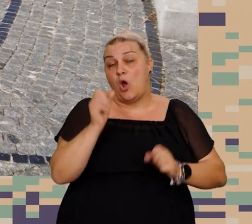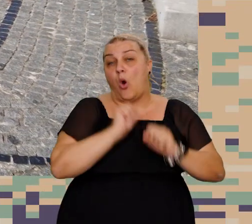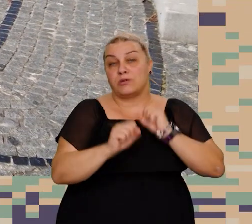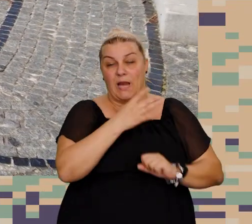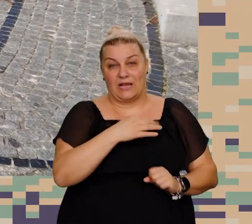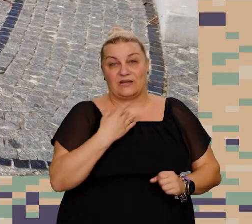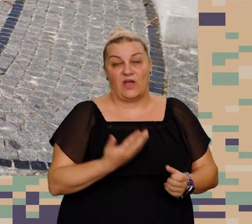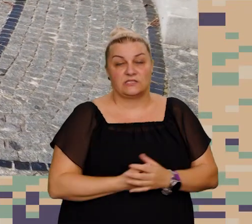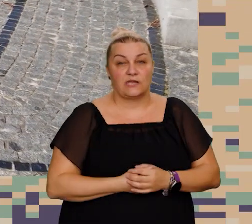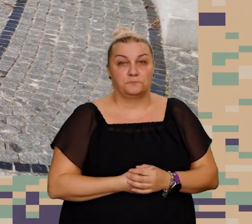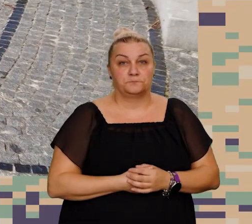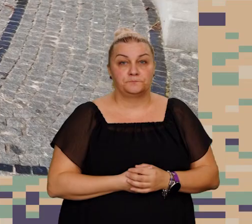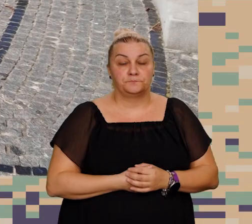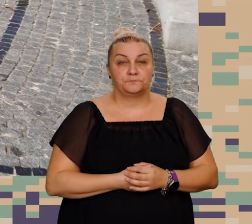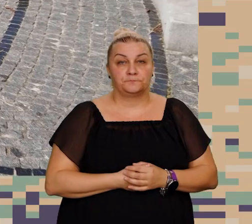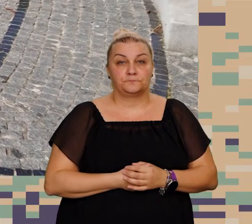Hrvatske.